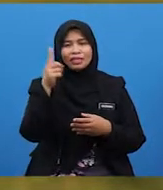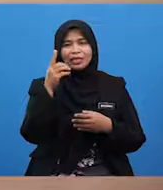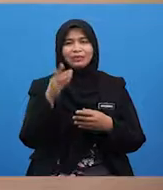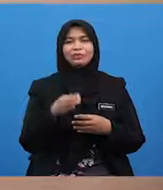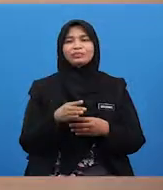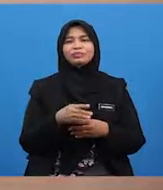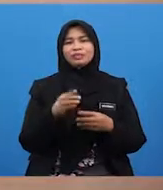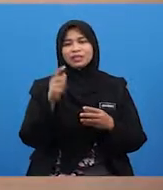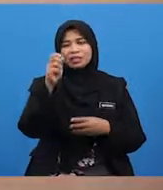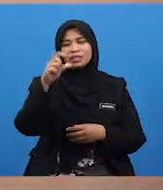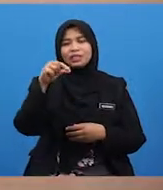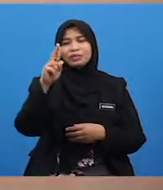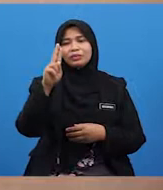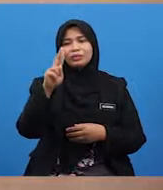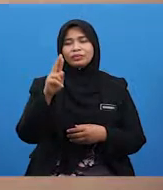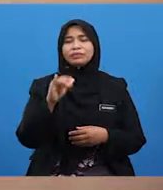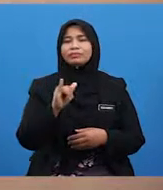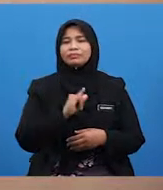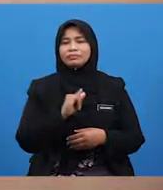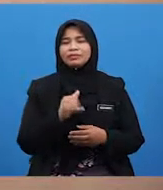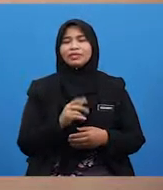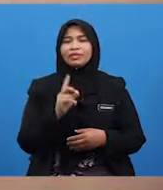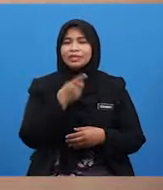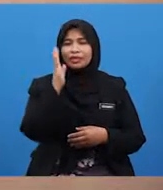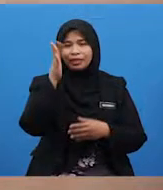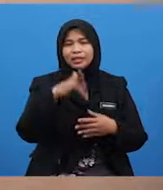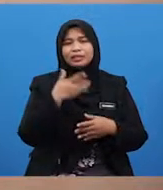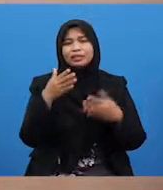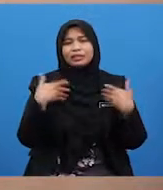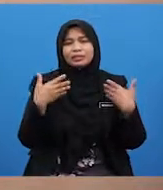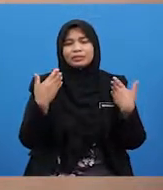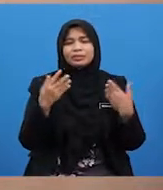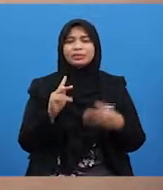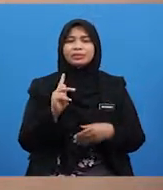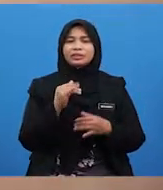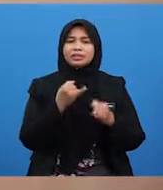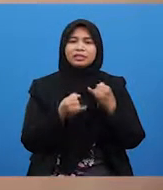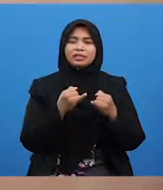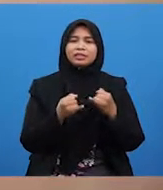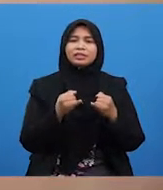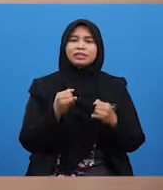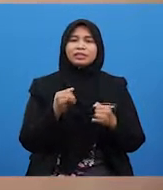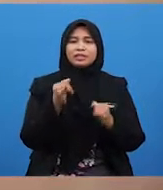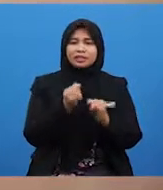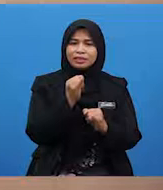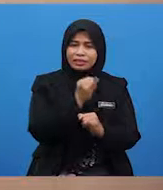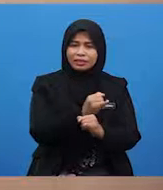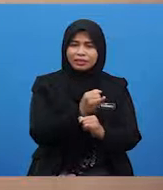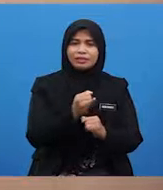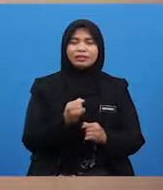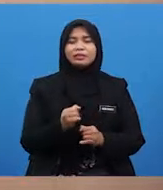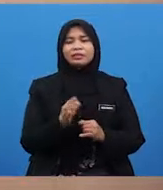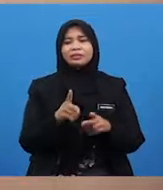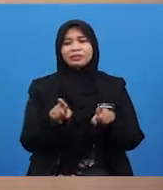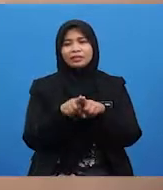kita. Ya, Cikgu Sasi. Kita akan berasa gembira jika ditegur oleh jiran. Selain bertegur, kita juga